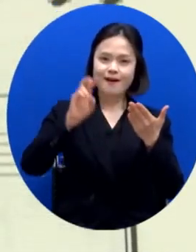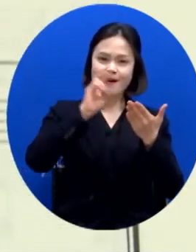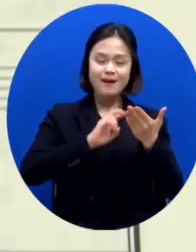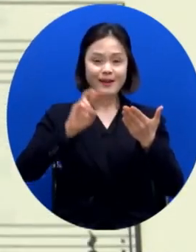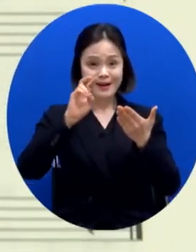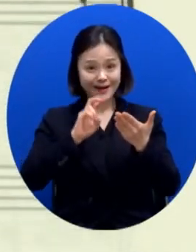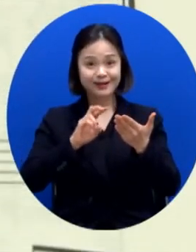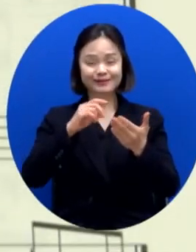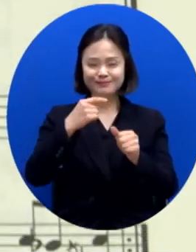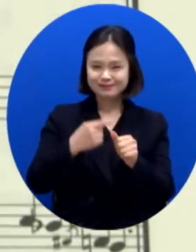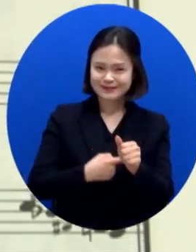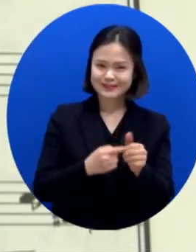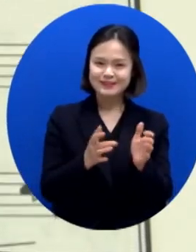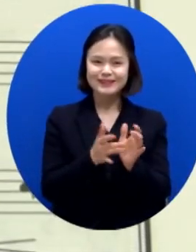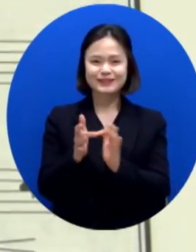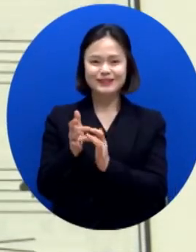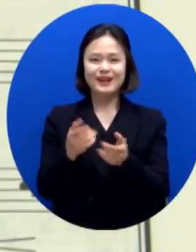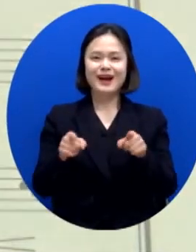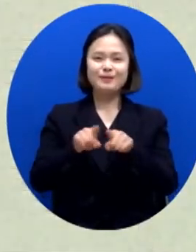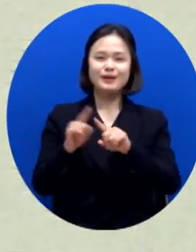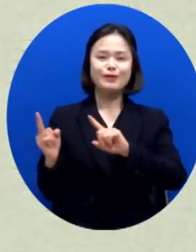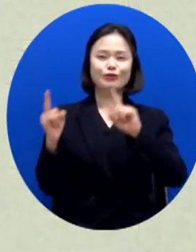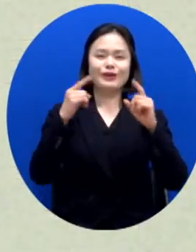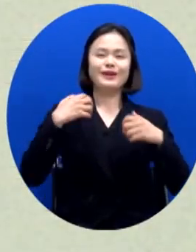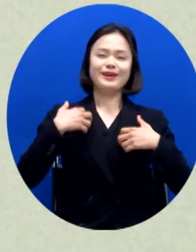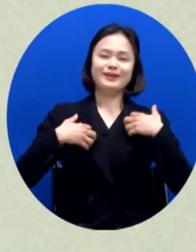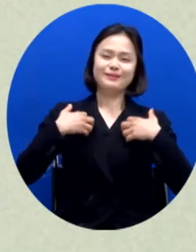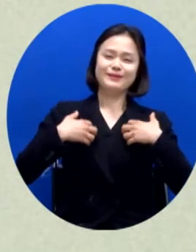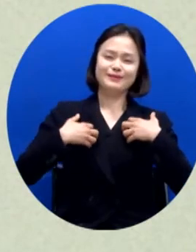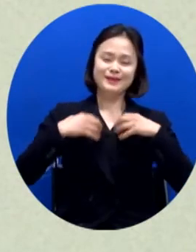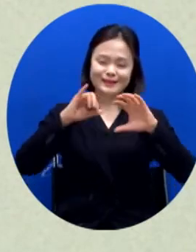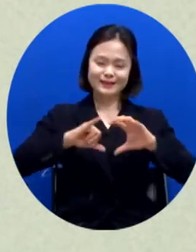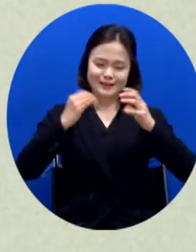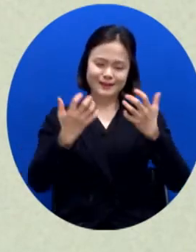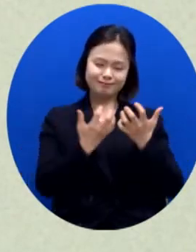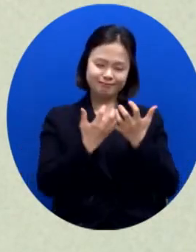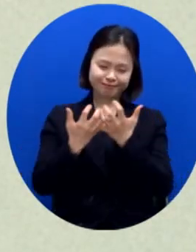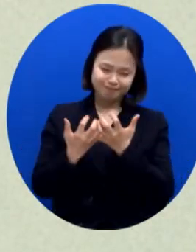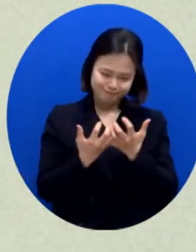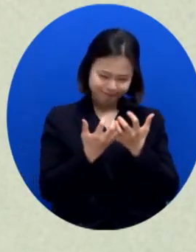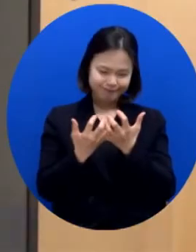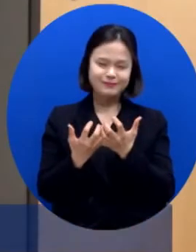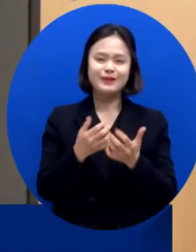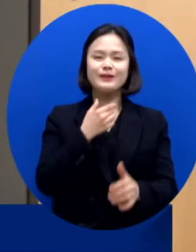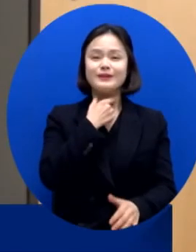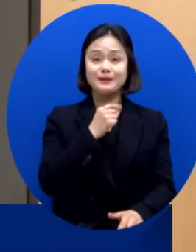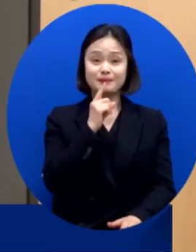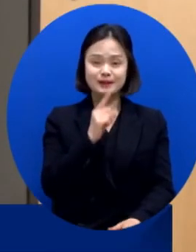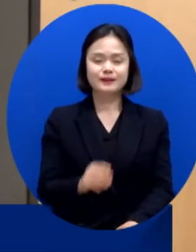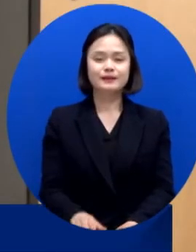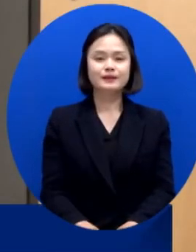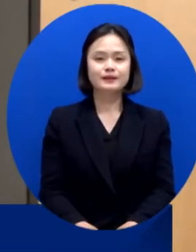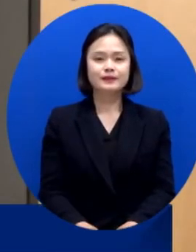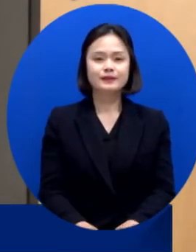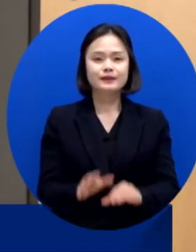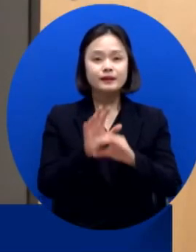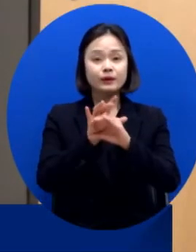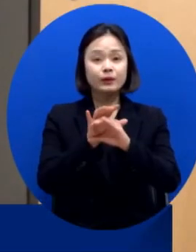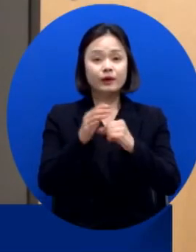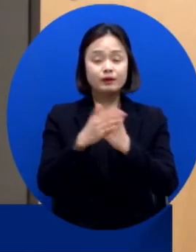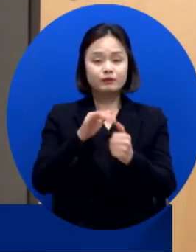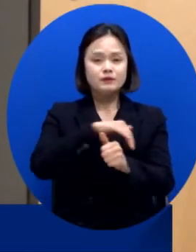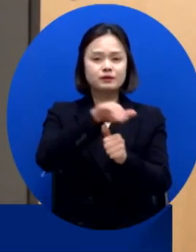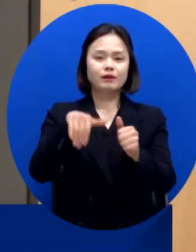1년 365일 온 세상 가운데 가득하기를 기대했습니다. 이 코로나 시기 침체되고